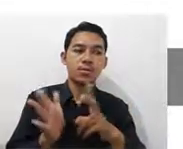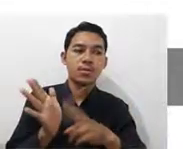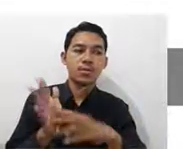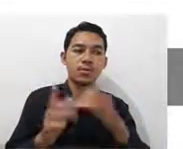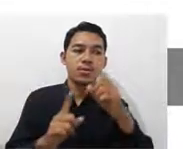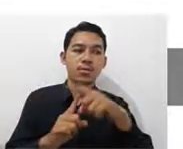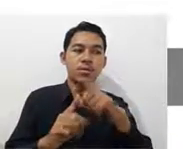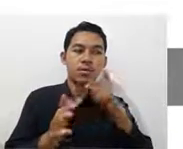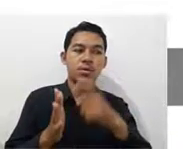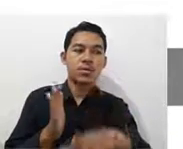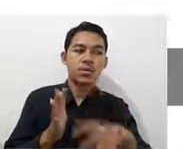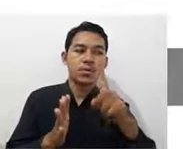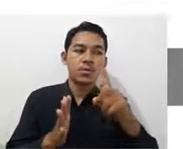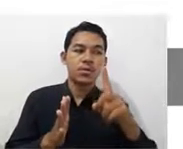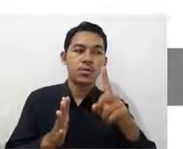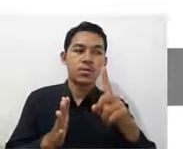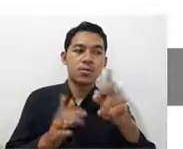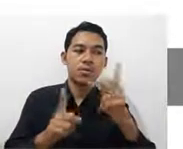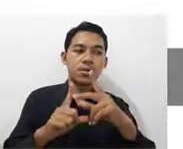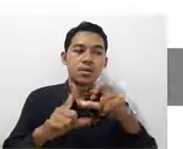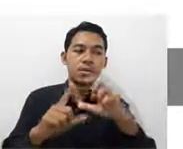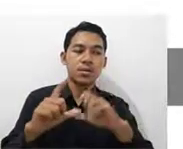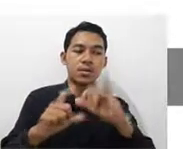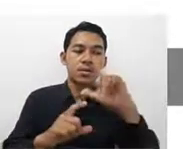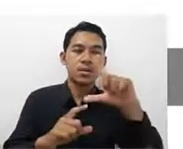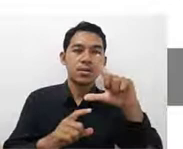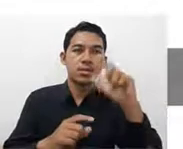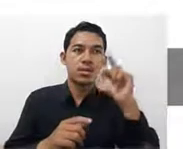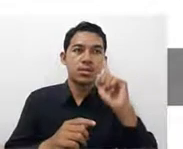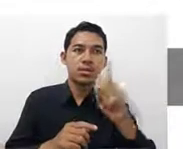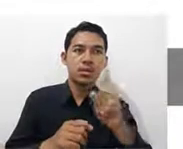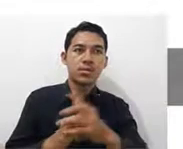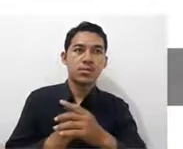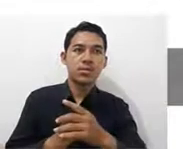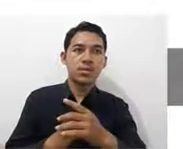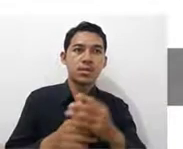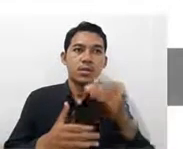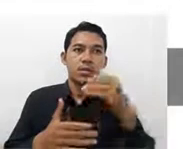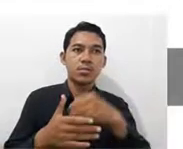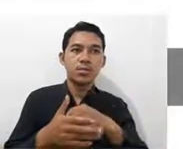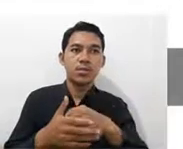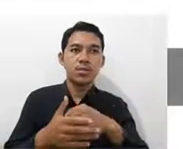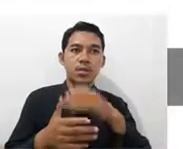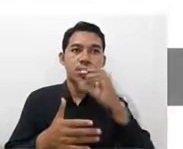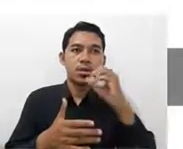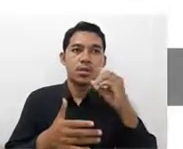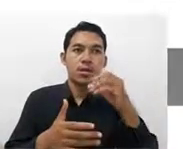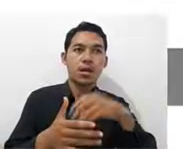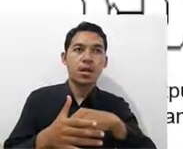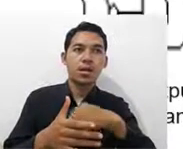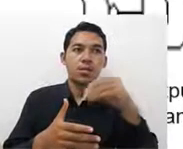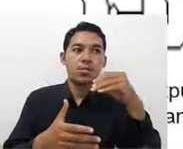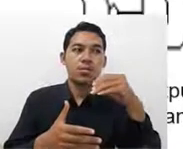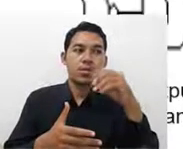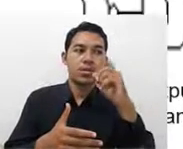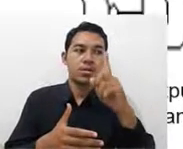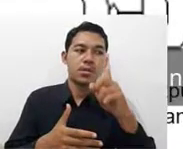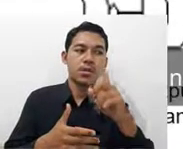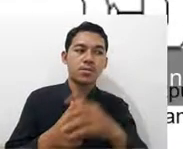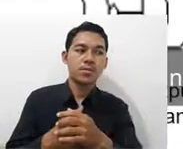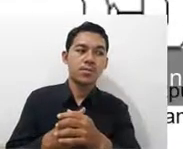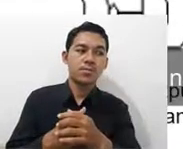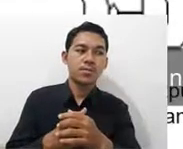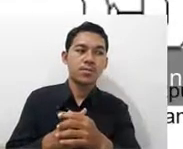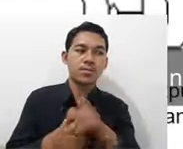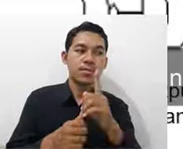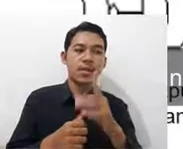kan 1, hasilnya 1. Nah, berarti sesuai, dimana kalau inputnya 00, outputnya 1.